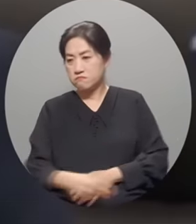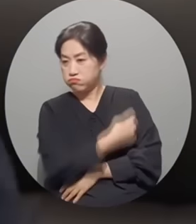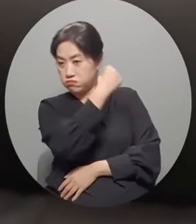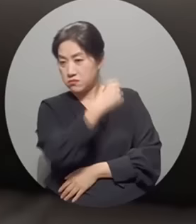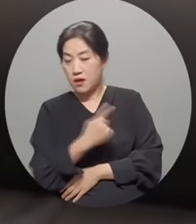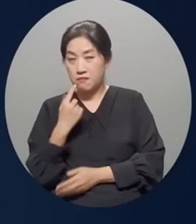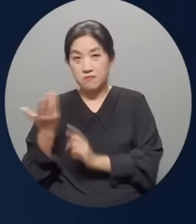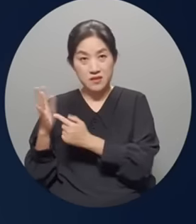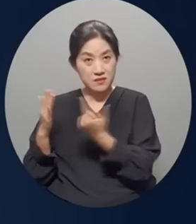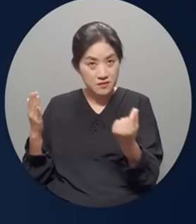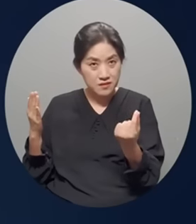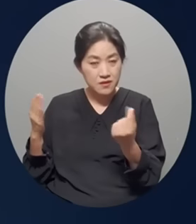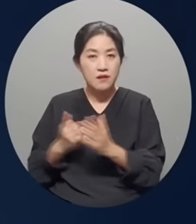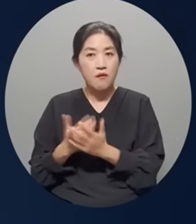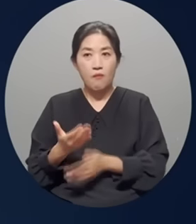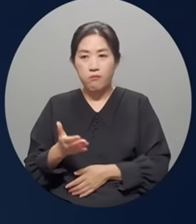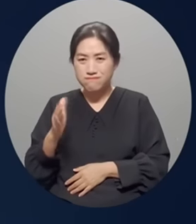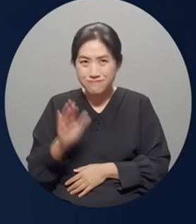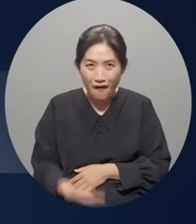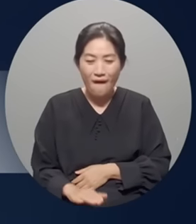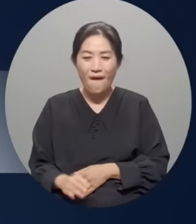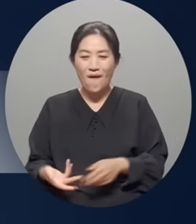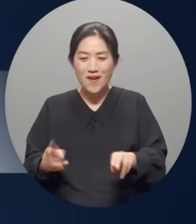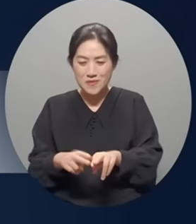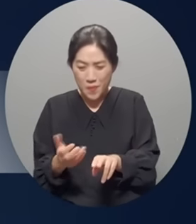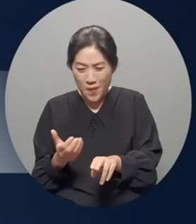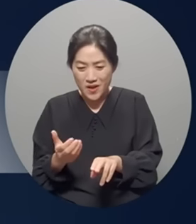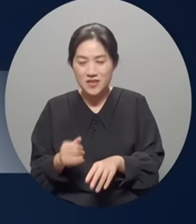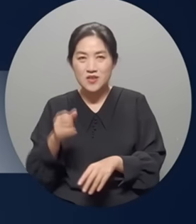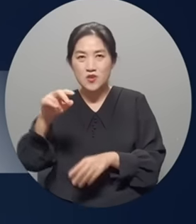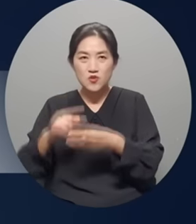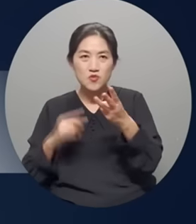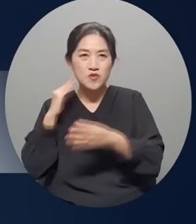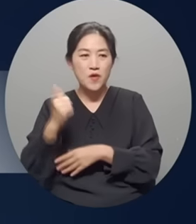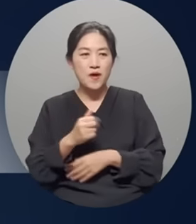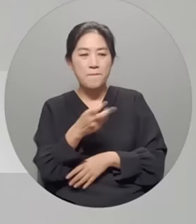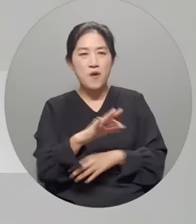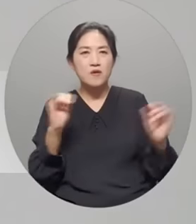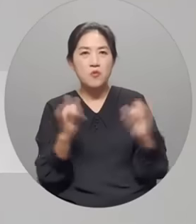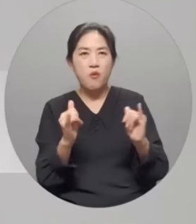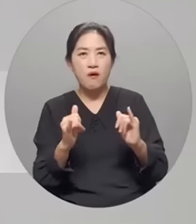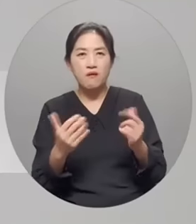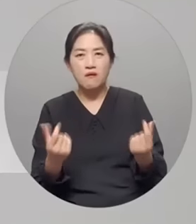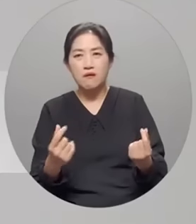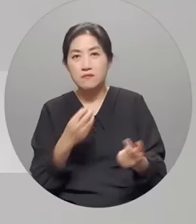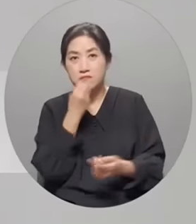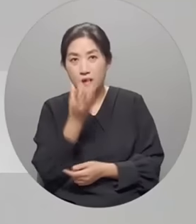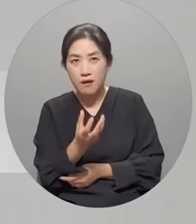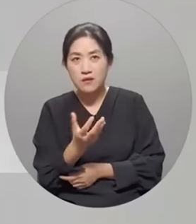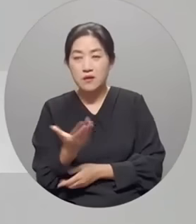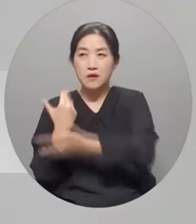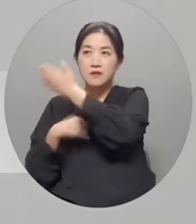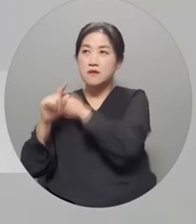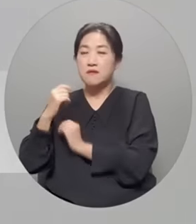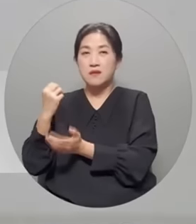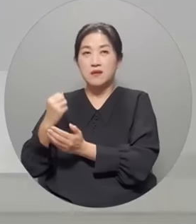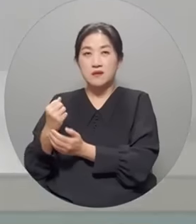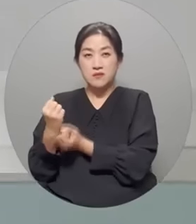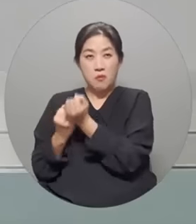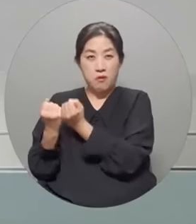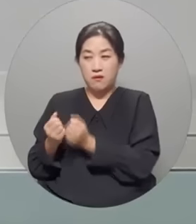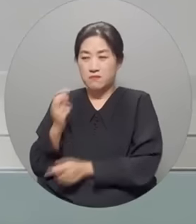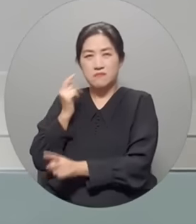해명한 바 있습니다. 그런데 취임 직전까지 윤 대통령과 명 씨가 통화한 사실을 시인하면서 예전 해명이 거짓